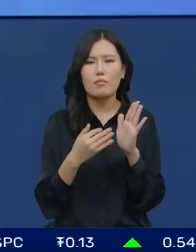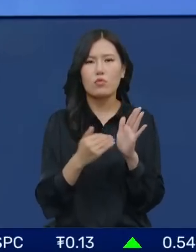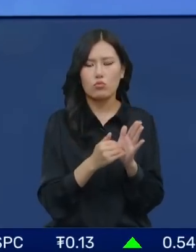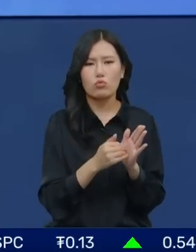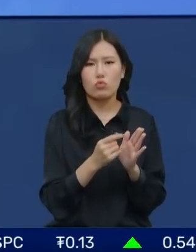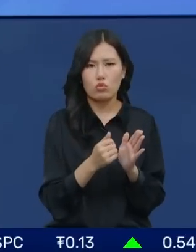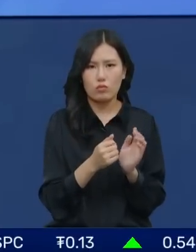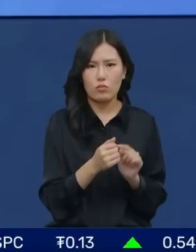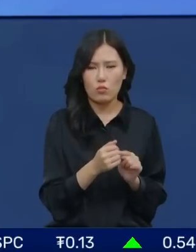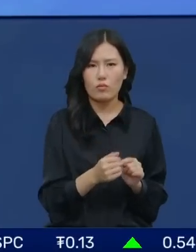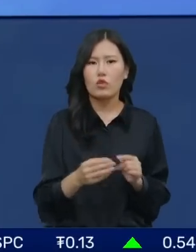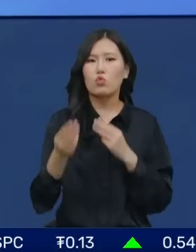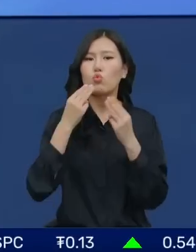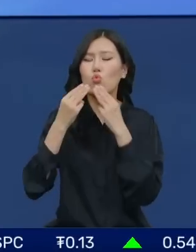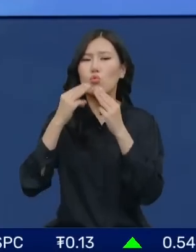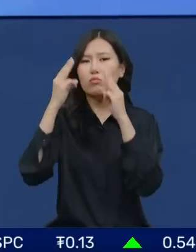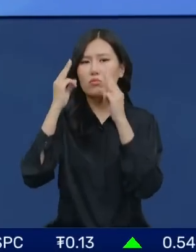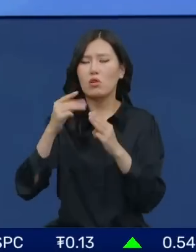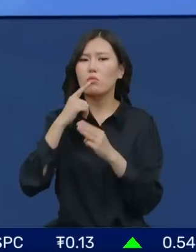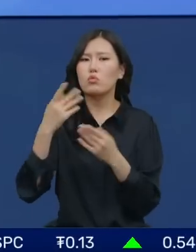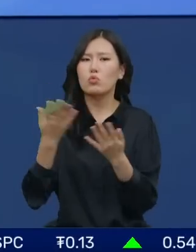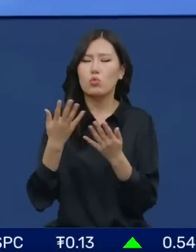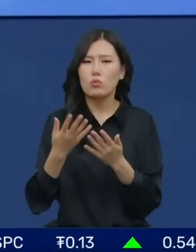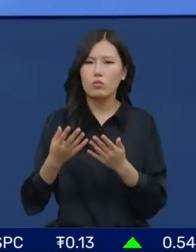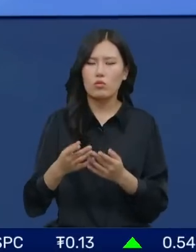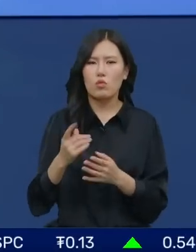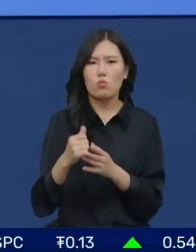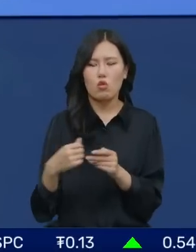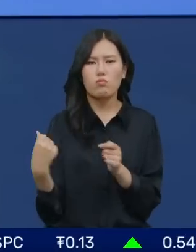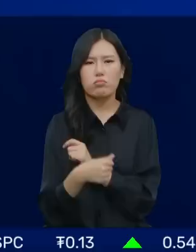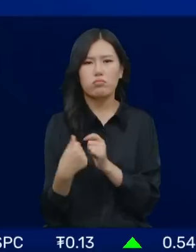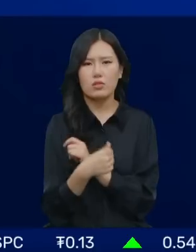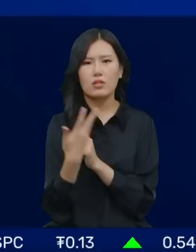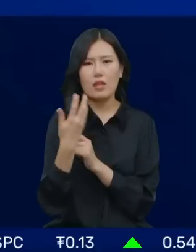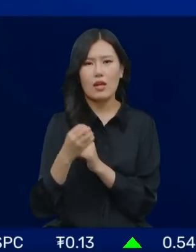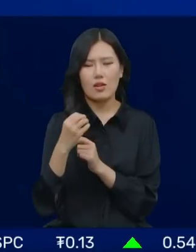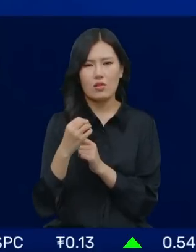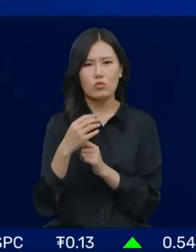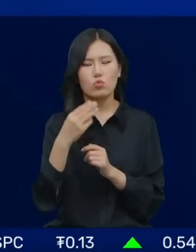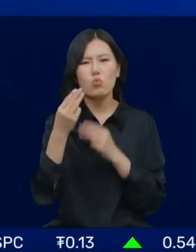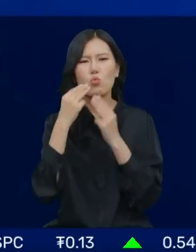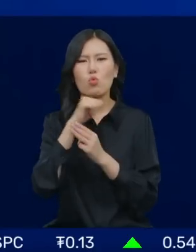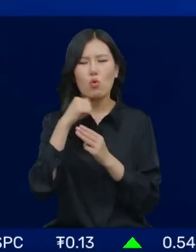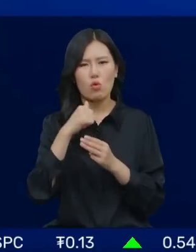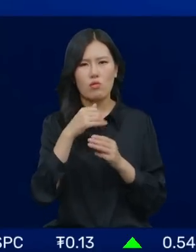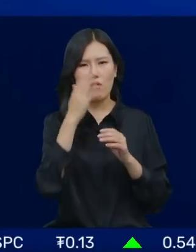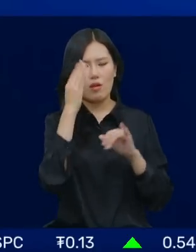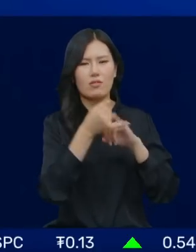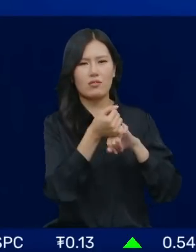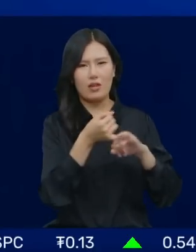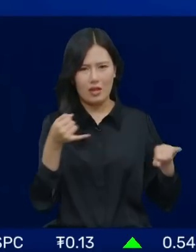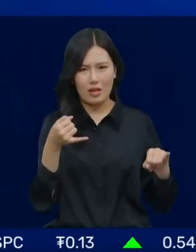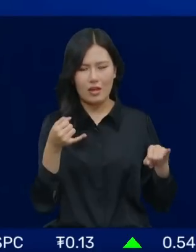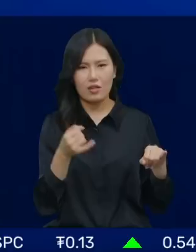шүүхэн шийдвэр гүйцэтгэлийн мэдээллээс үзэхэд тэтгэмж олгогч нарын 50 гаруй хувийн тэтгэмжээ огт төлдөггүй гэсэн мэдээлэл байна. За харин